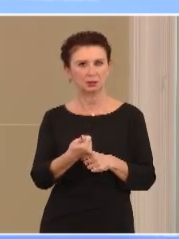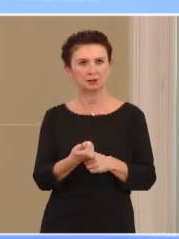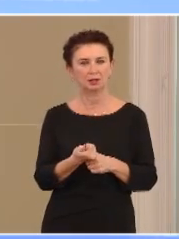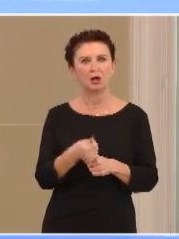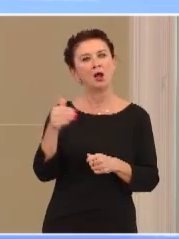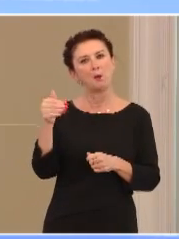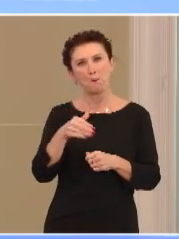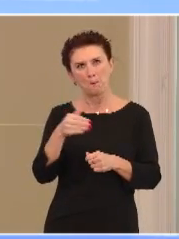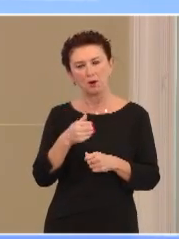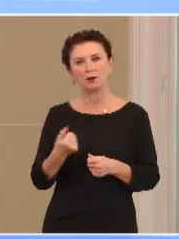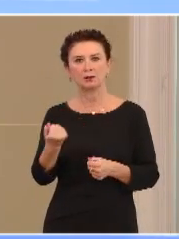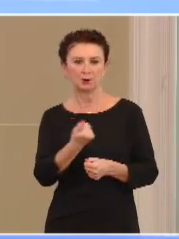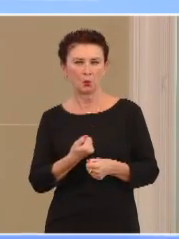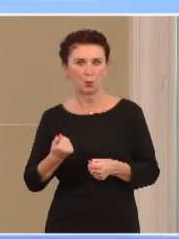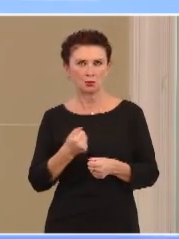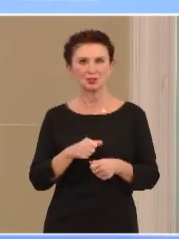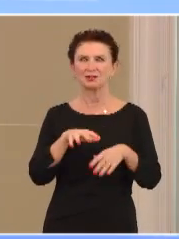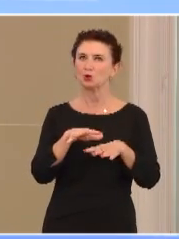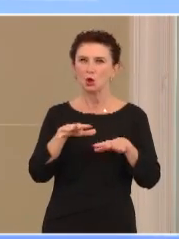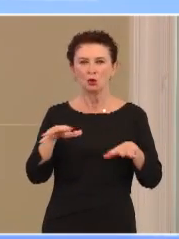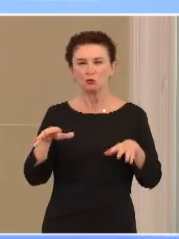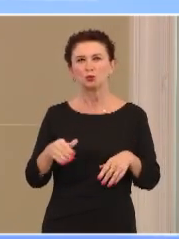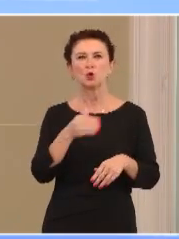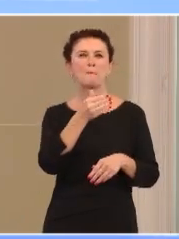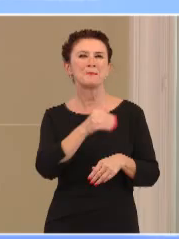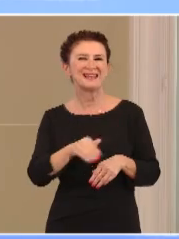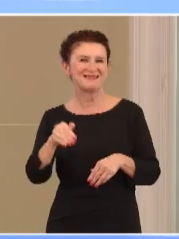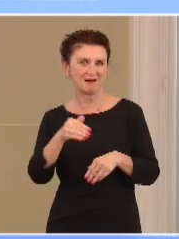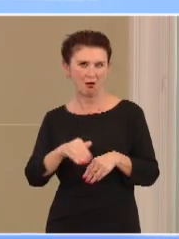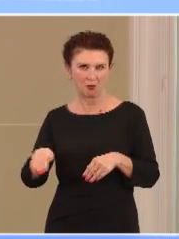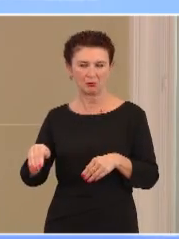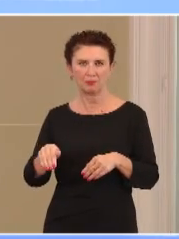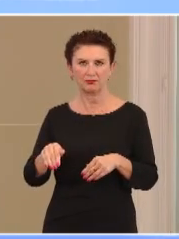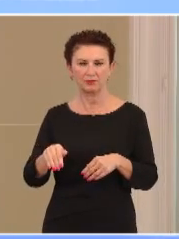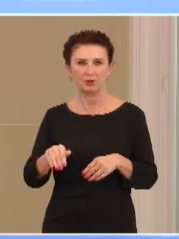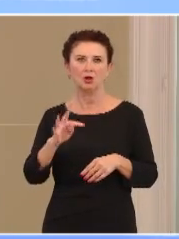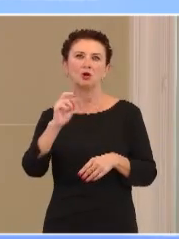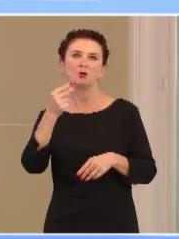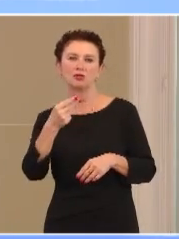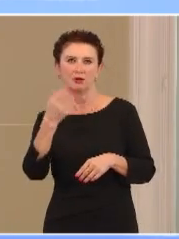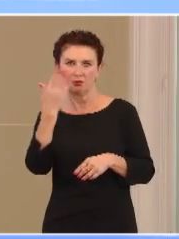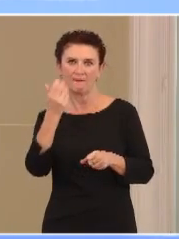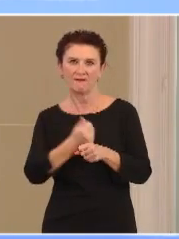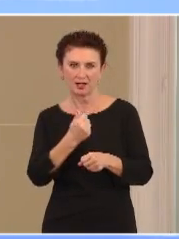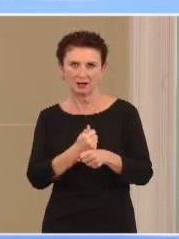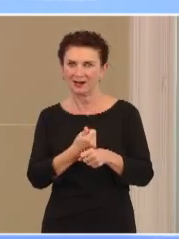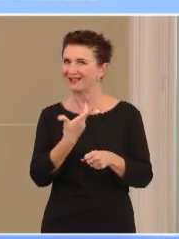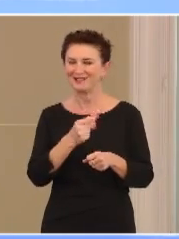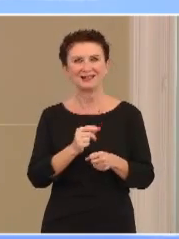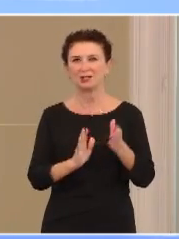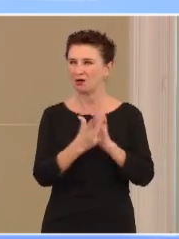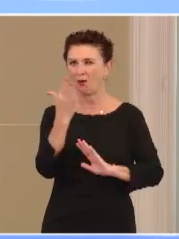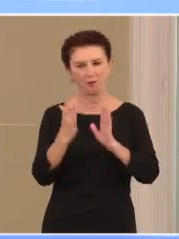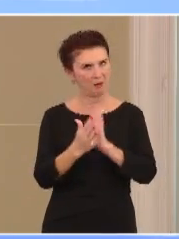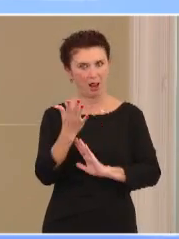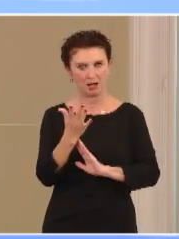kilkanaście milionów ton węgla nie do spalania w energetyce, ale jako surowca do